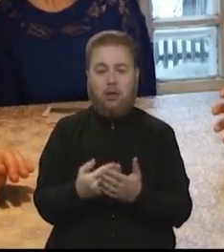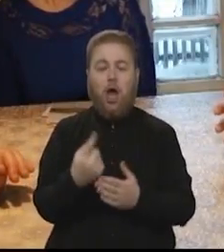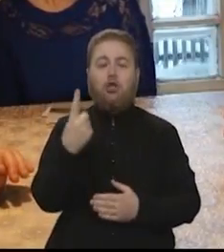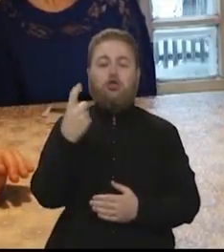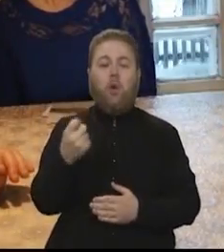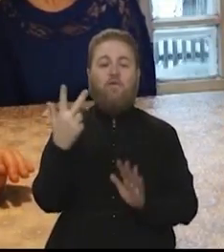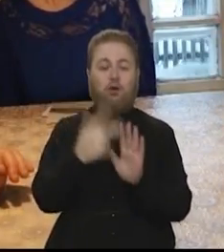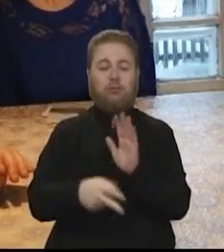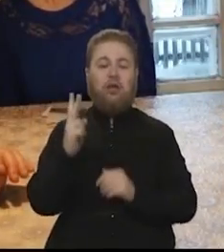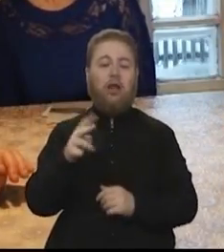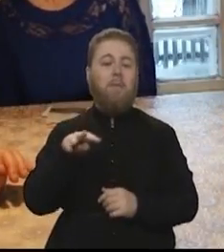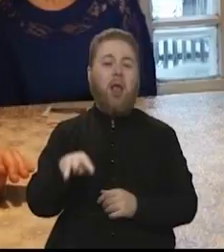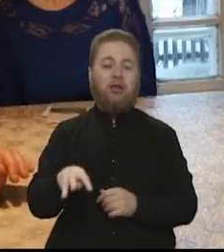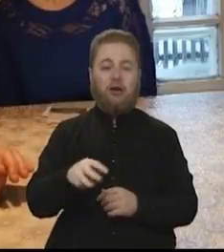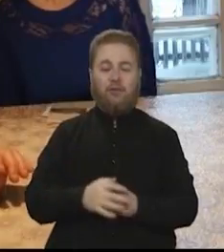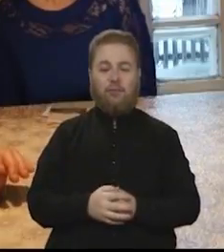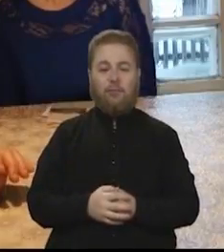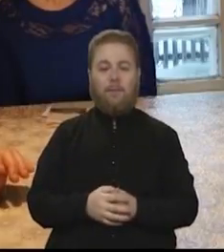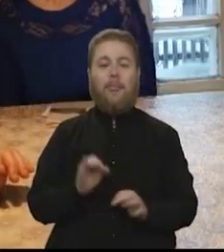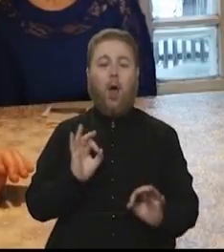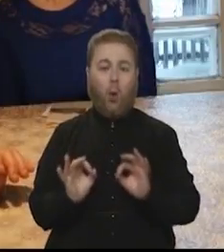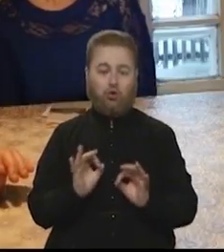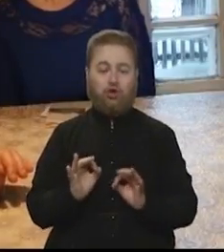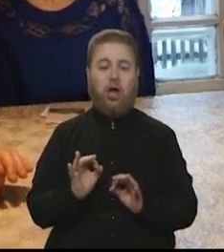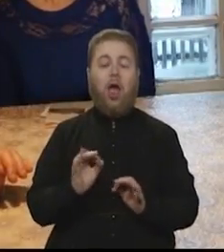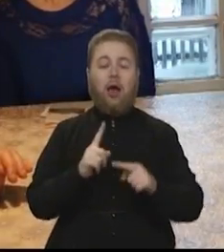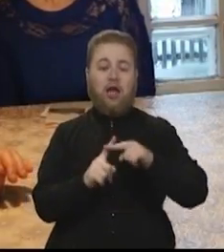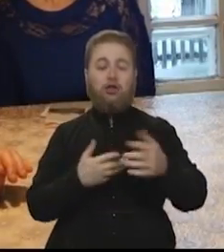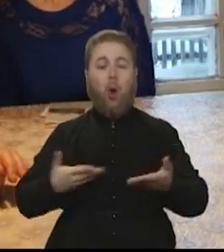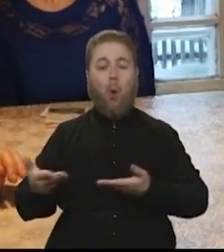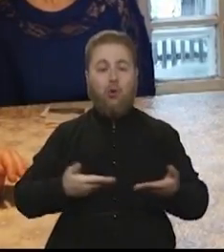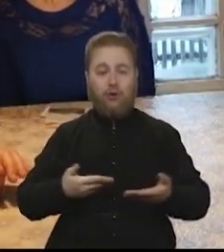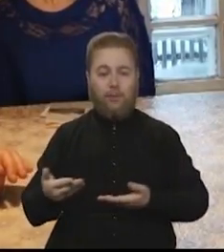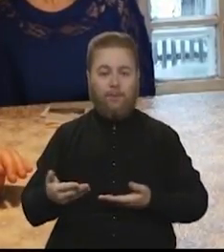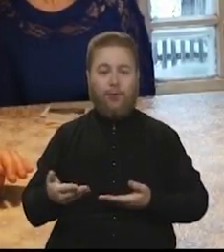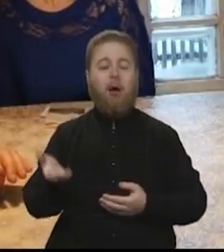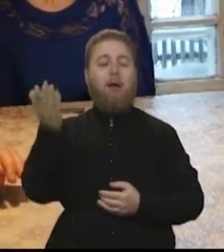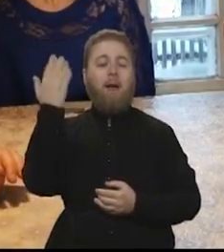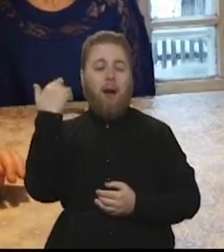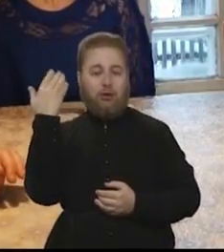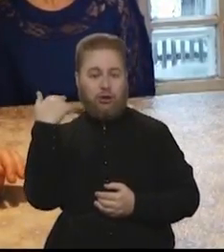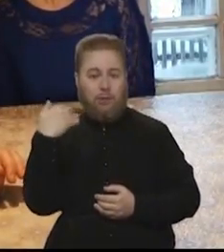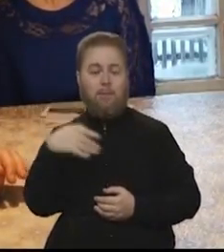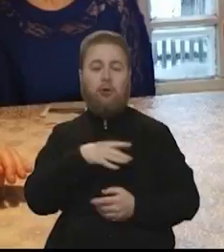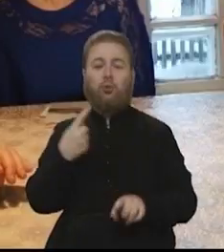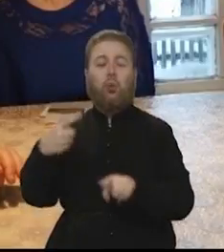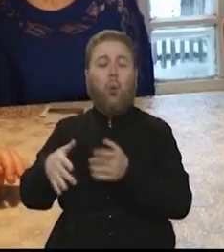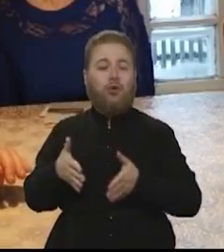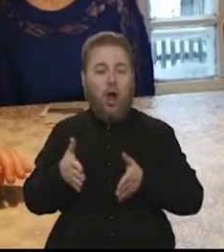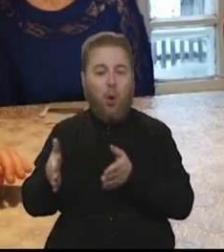180 километров. Естественно, крестный ход раньше шел другой